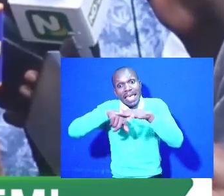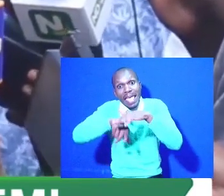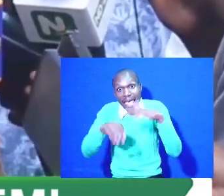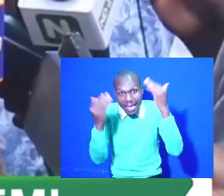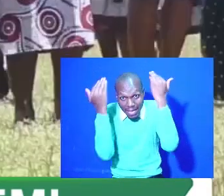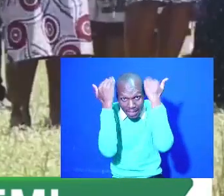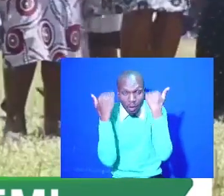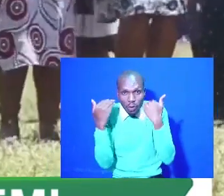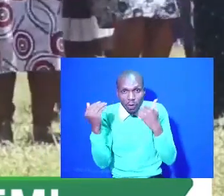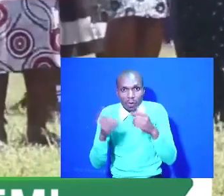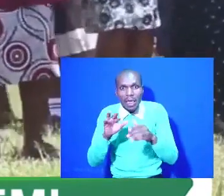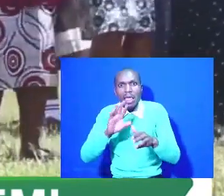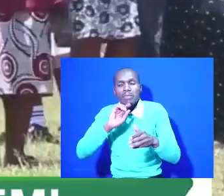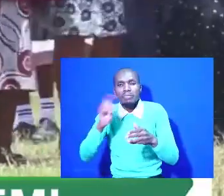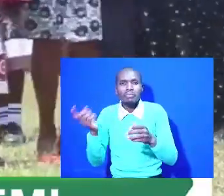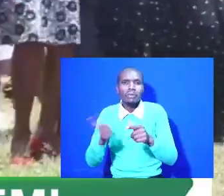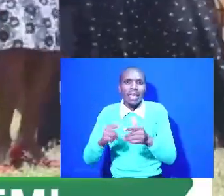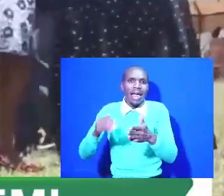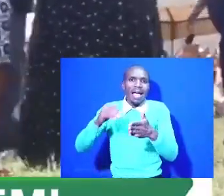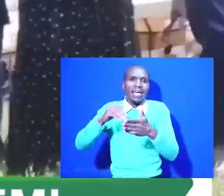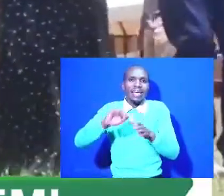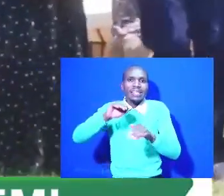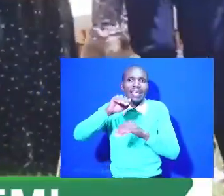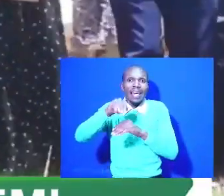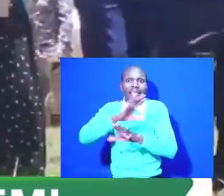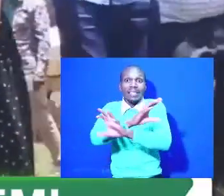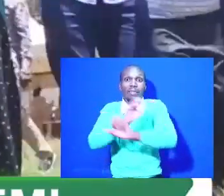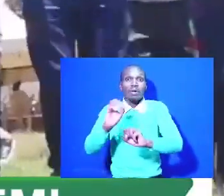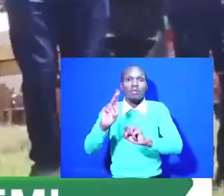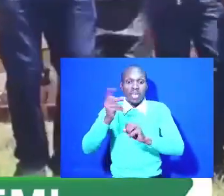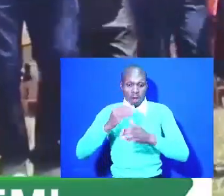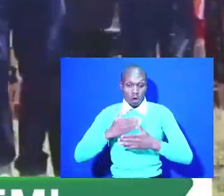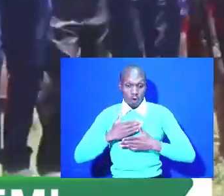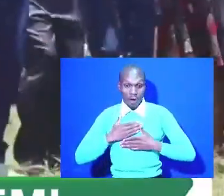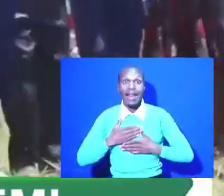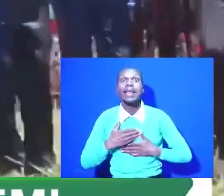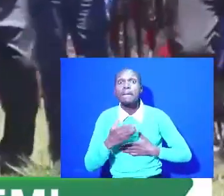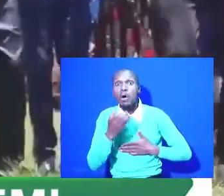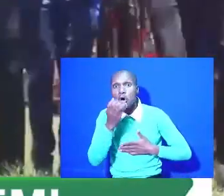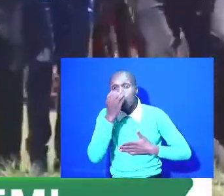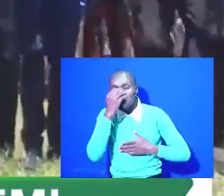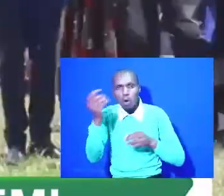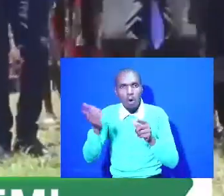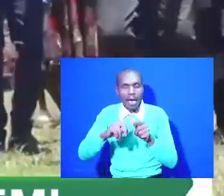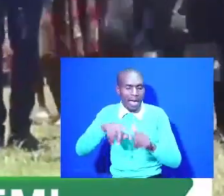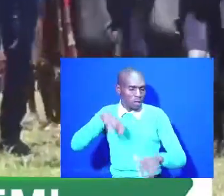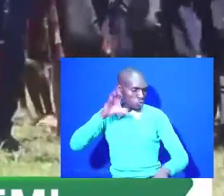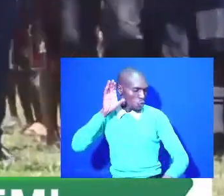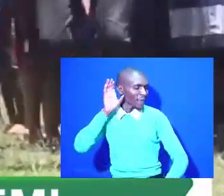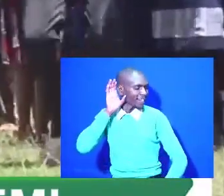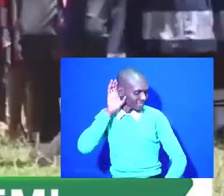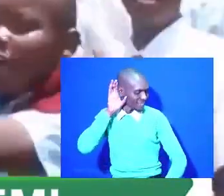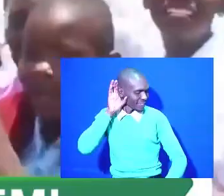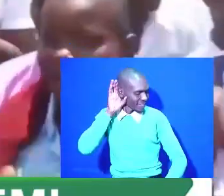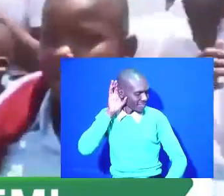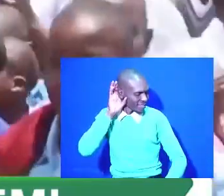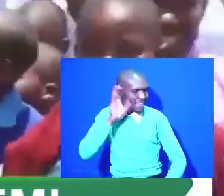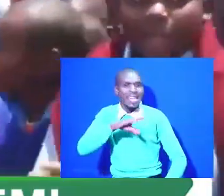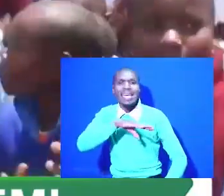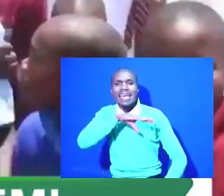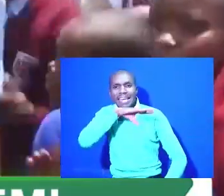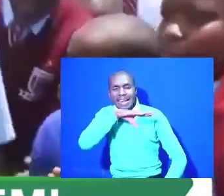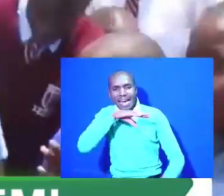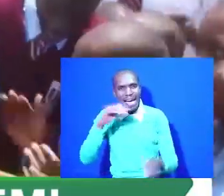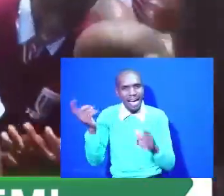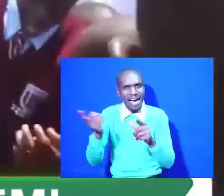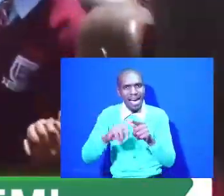agambe. Ase chinga kecho ni goba saba omoraibwense Dr. William Ruto wuchago tegerera ebirengera libya ya Raila Odinga ase